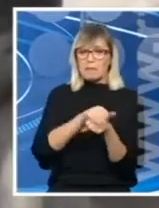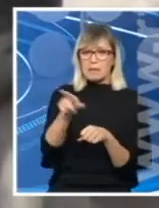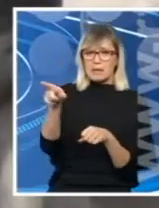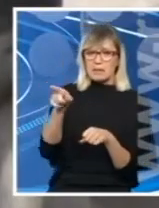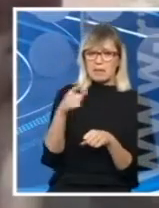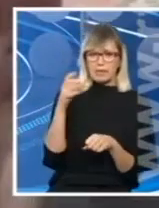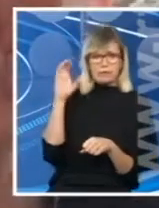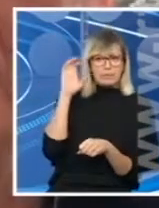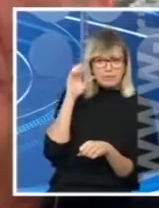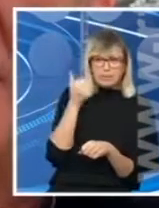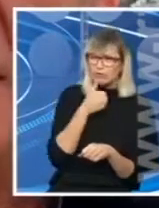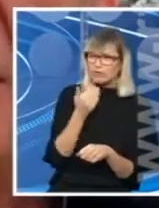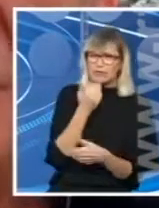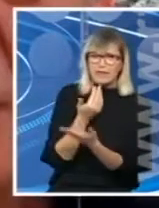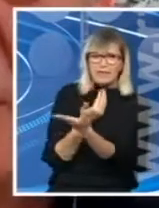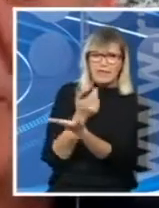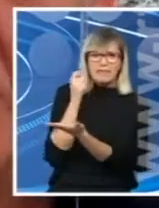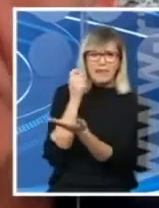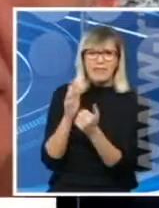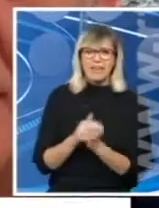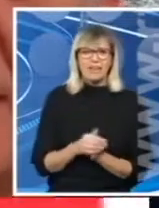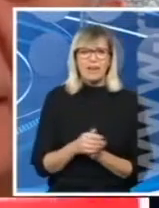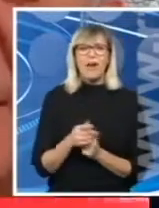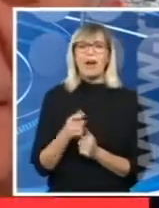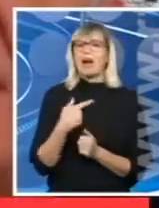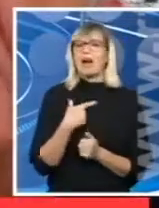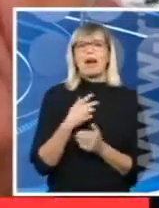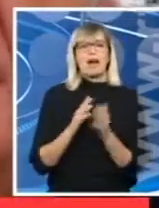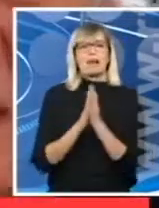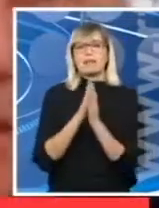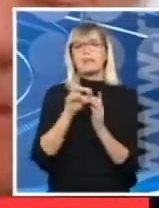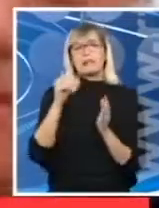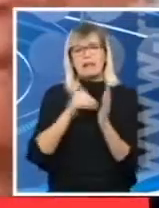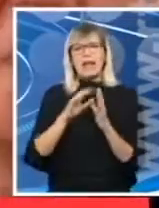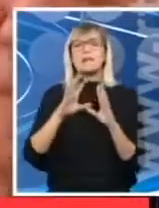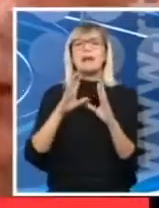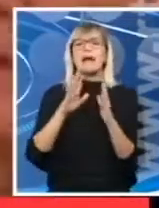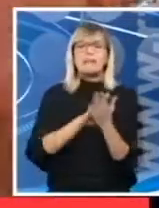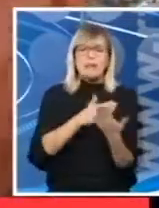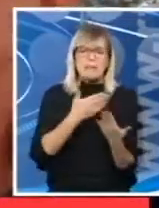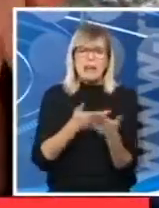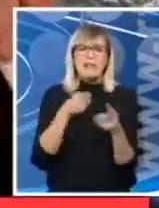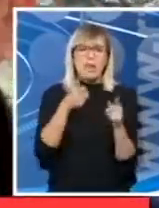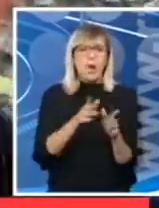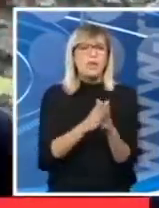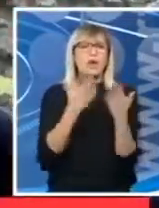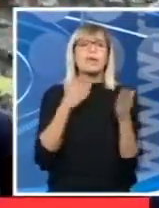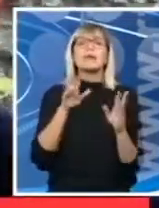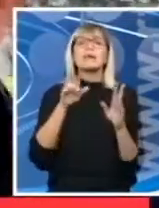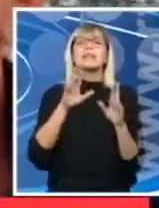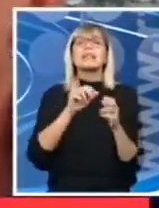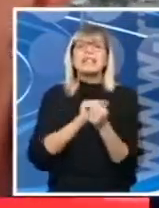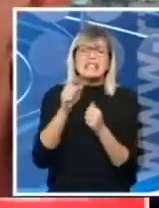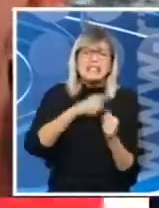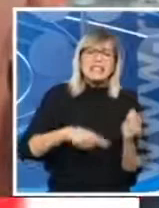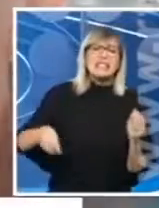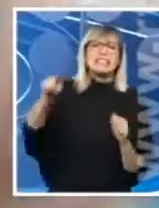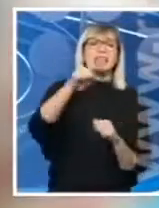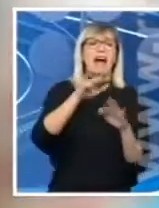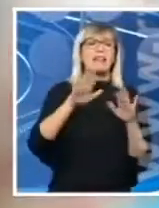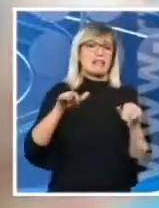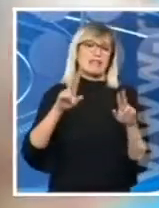izjavio da on mora tu knjigu da prevede da bi sva ostala deca mogla da uživaju u njoj, da se smeju tako slatko kao